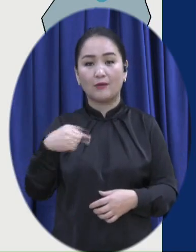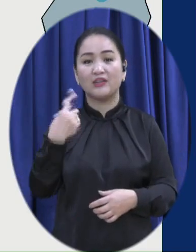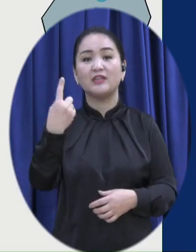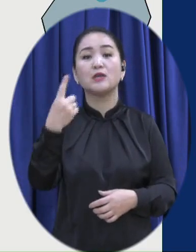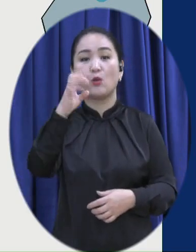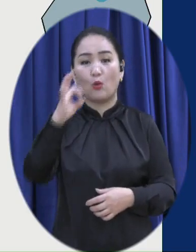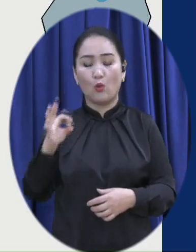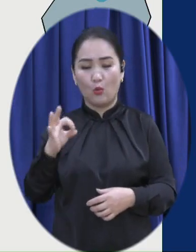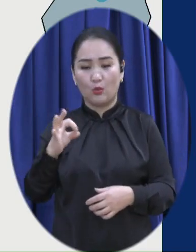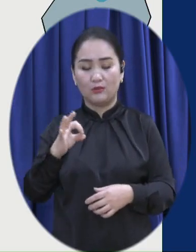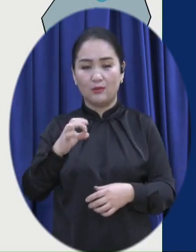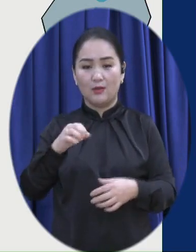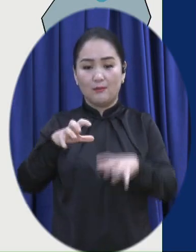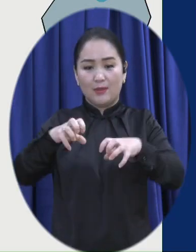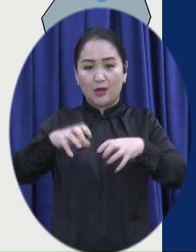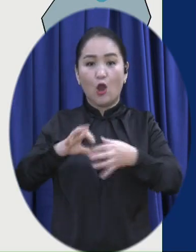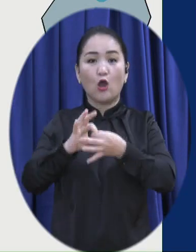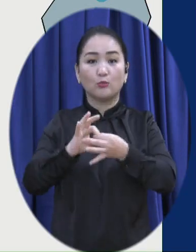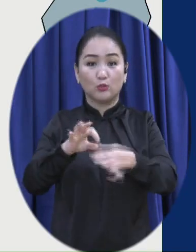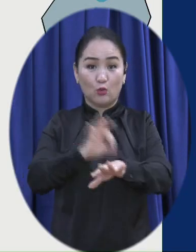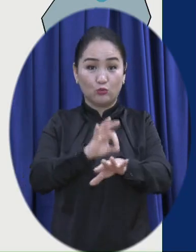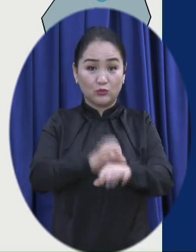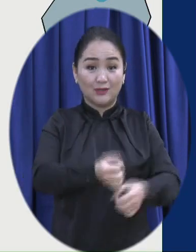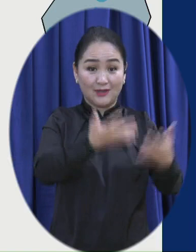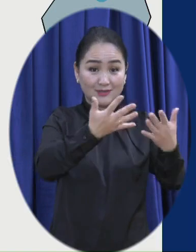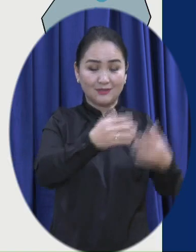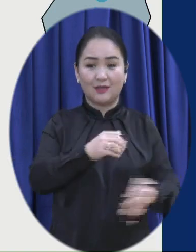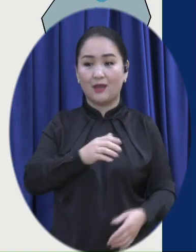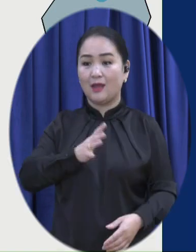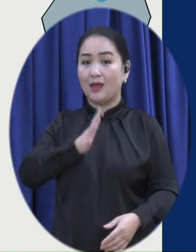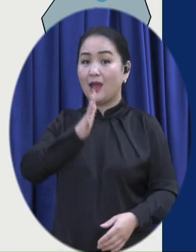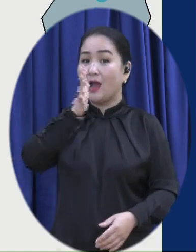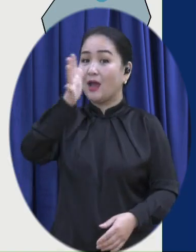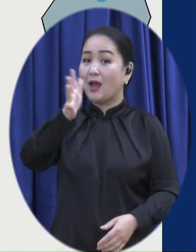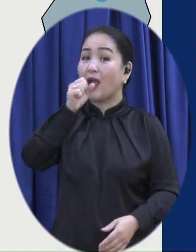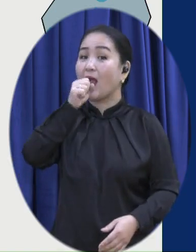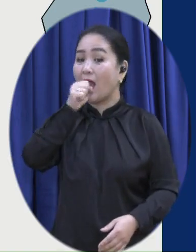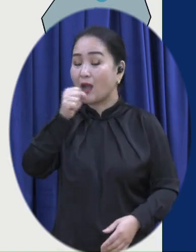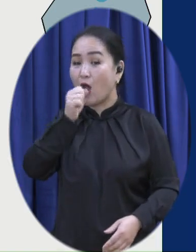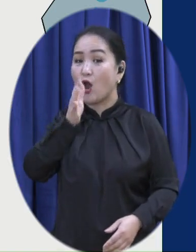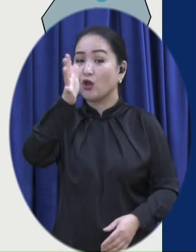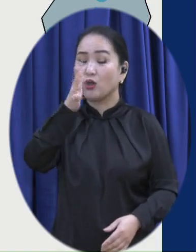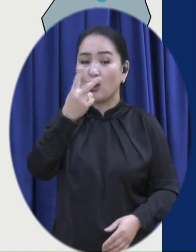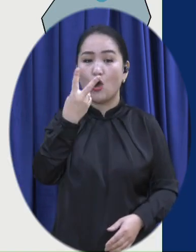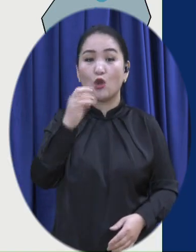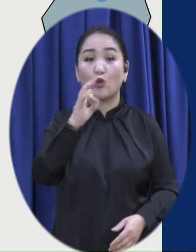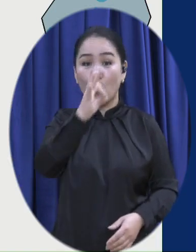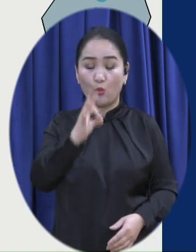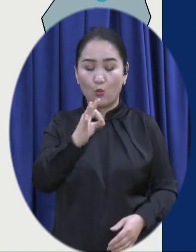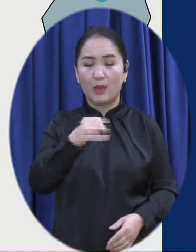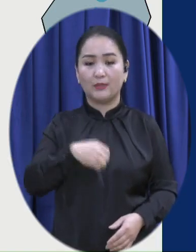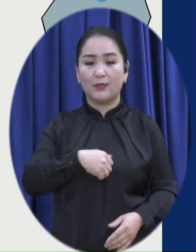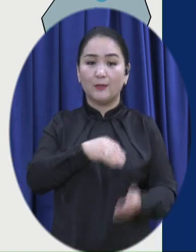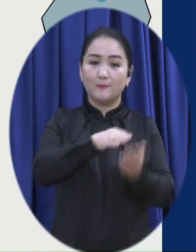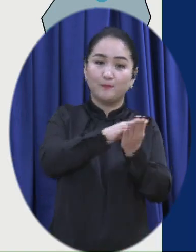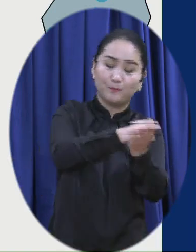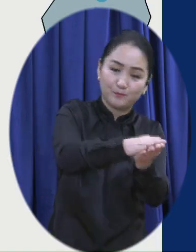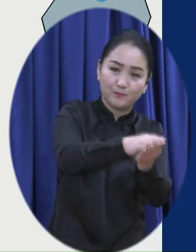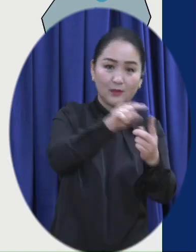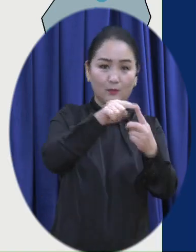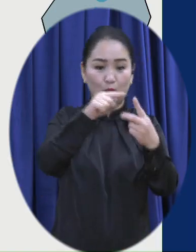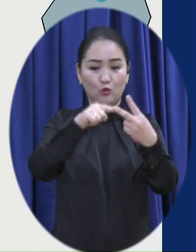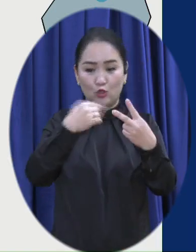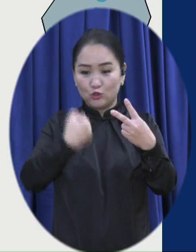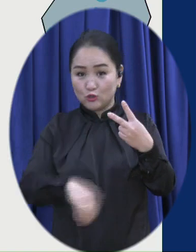заслтай холбоотой гарсан байна. За каракотой холбоотой бас нэг 20% нь байна. Буйны ажил төрсөн өдөр